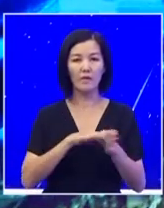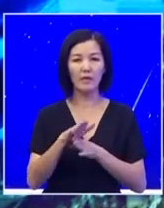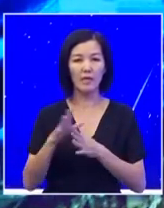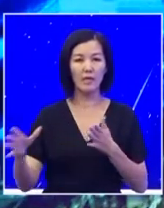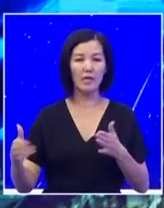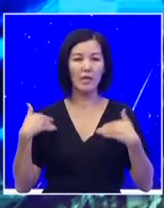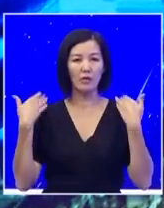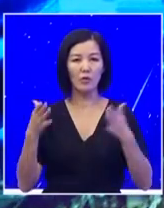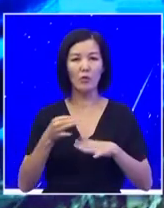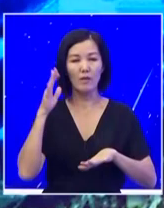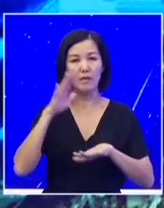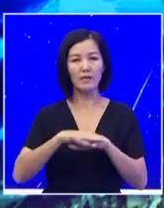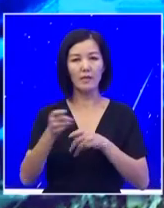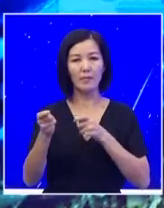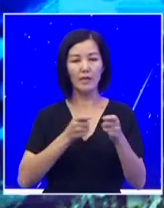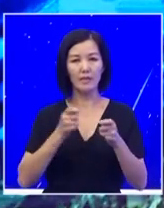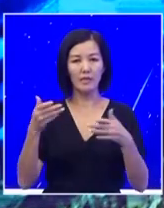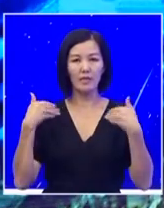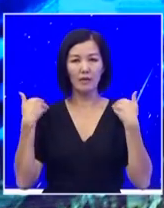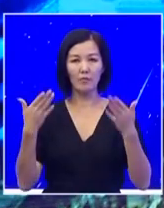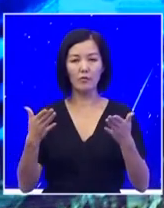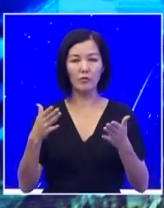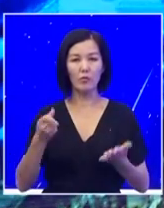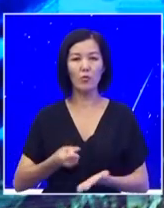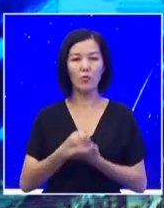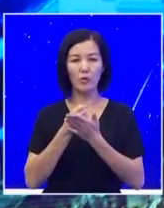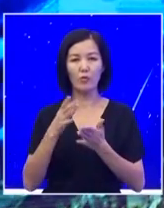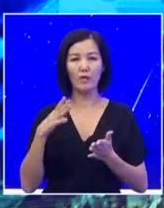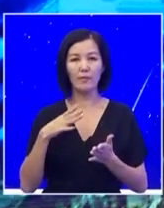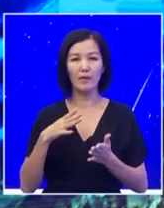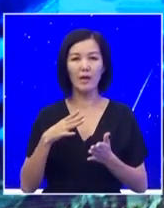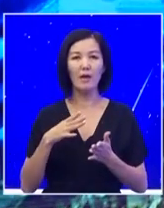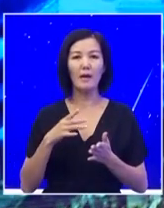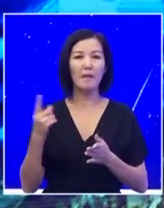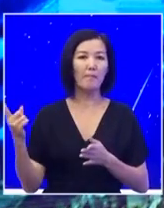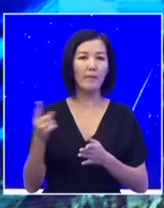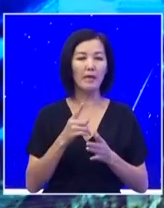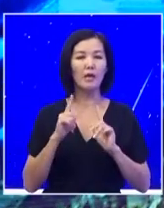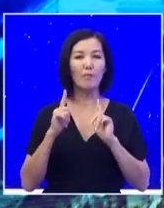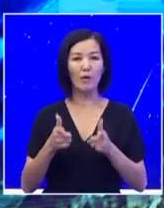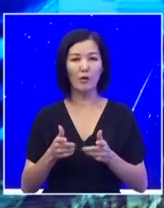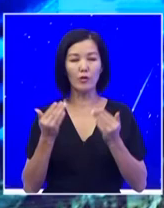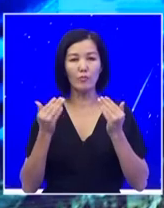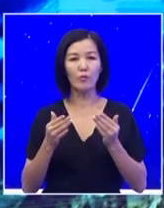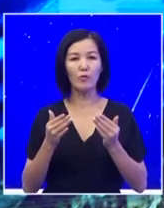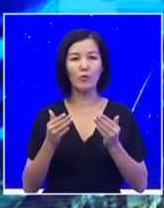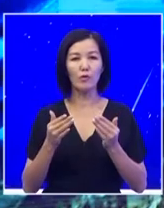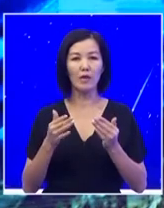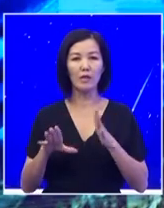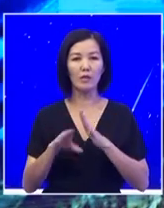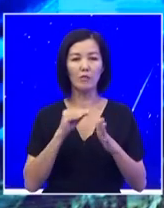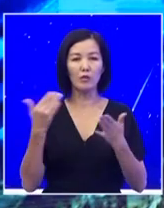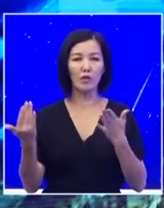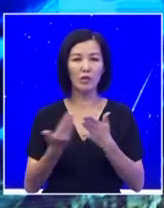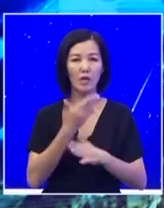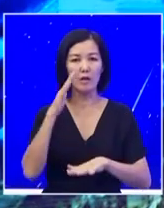Кандидатурасын облыс әкімі президент әкімшілігіне ұсынған, қолдау тапты. Аудандық мәслихатта бір ауыздан мақұлдады. Бүгін жергілікті депутаттарға жаңа